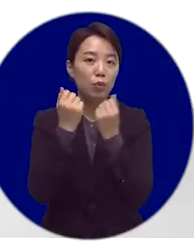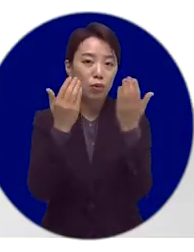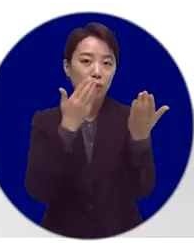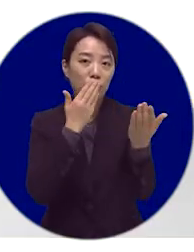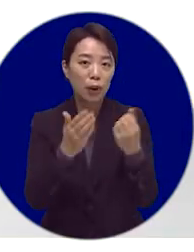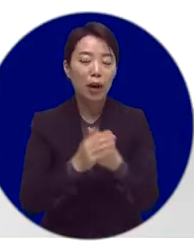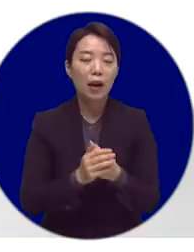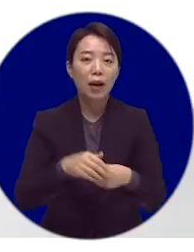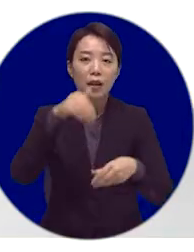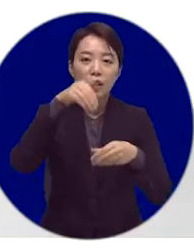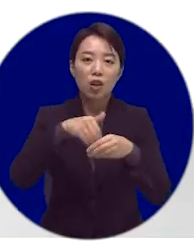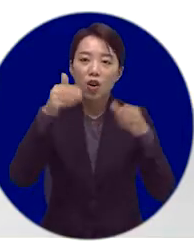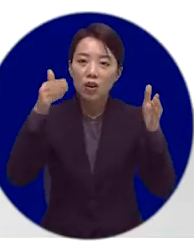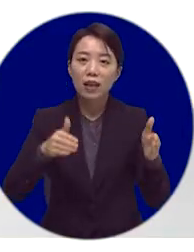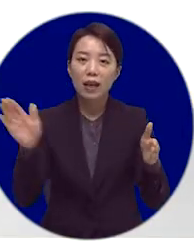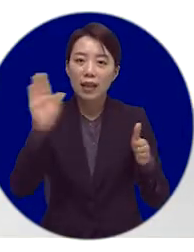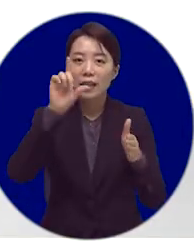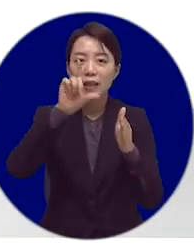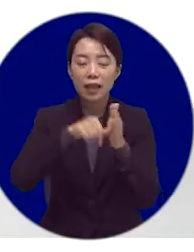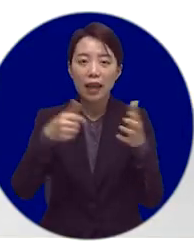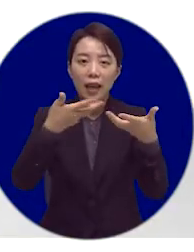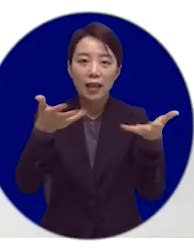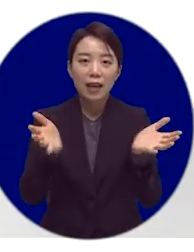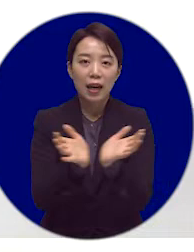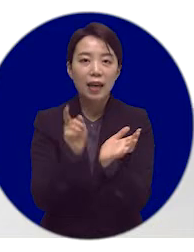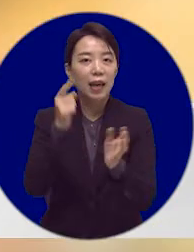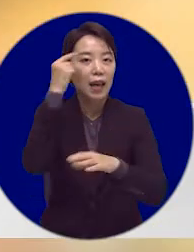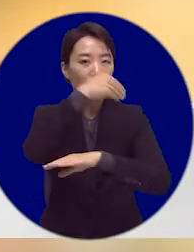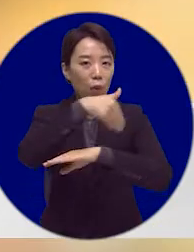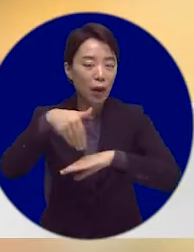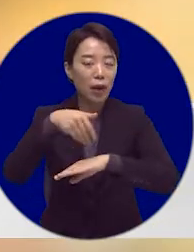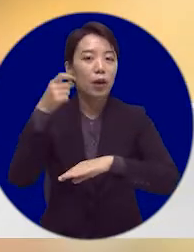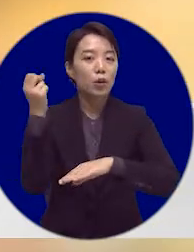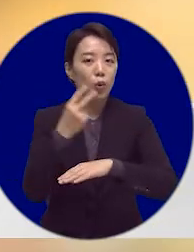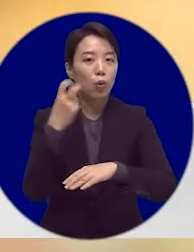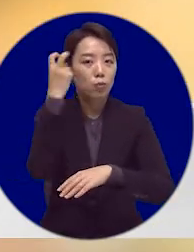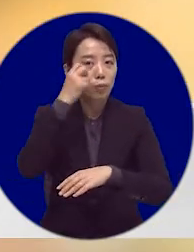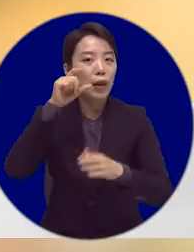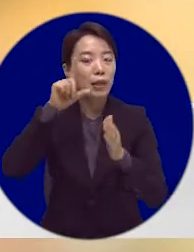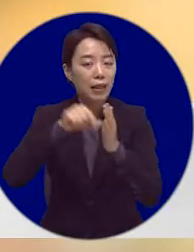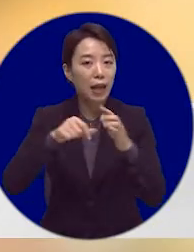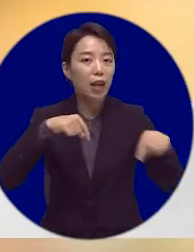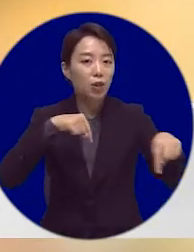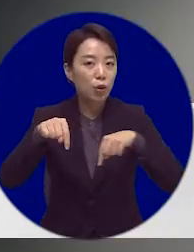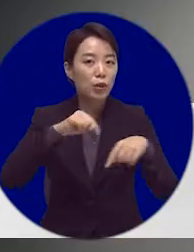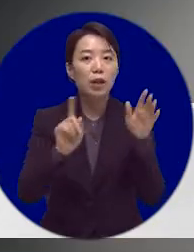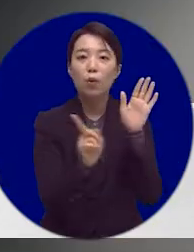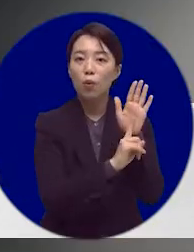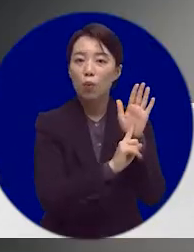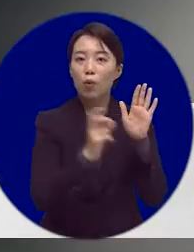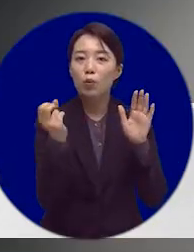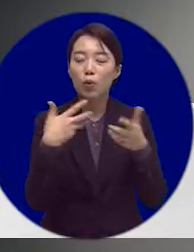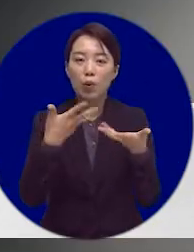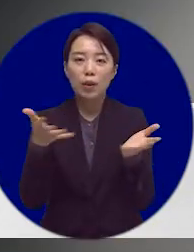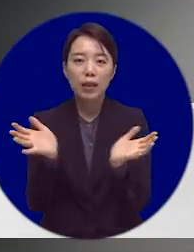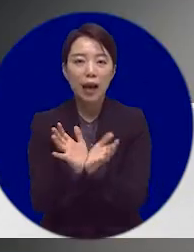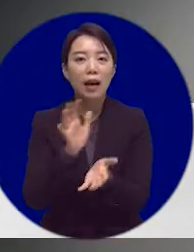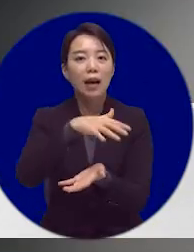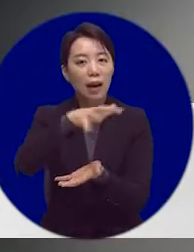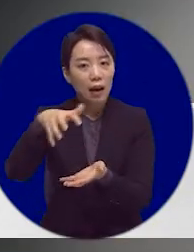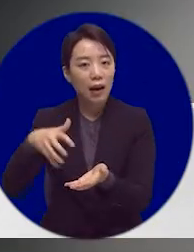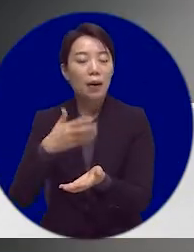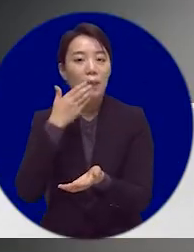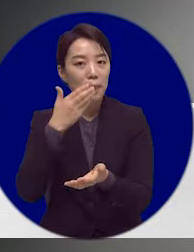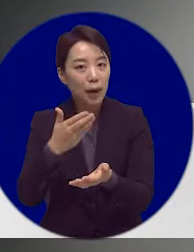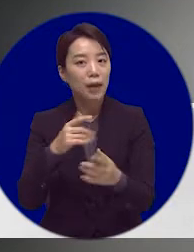할 수 있으며 선거기간이 아닌 때에 정당의 계획과 경비하에 자당의 정책 등을 홍보하거나 당원